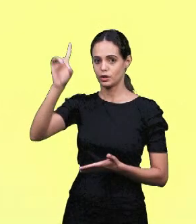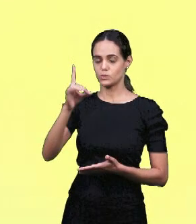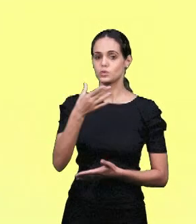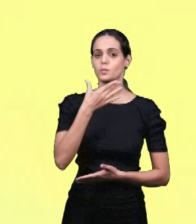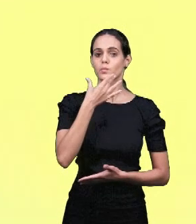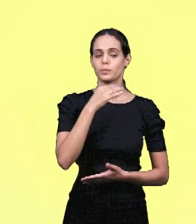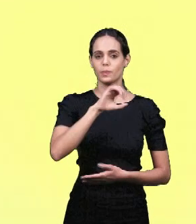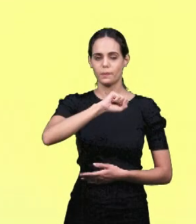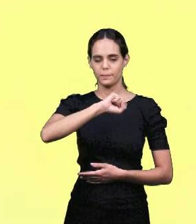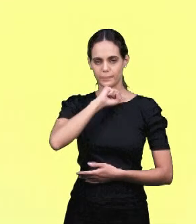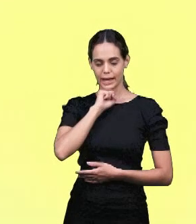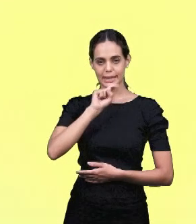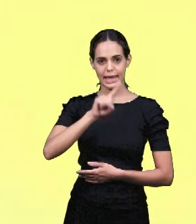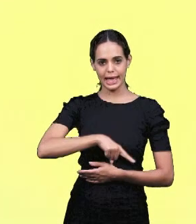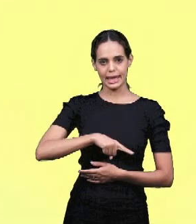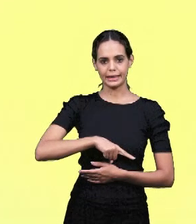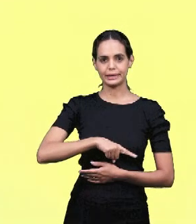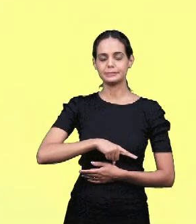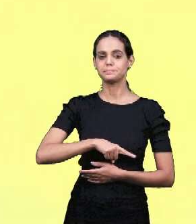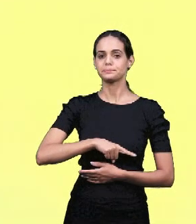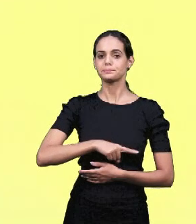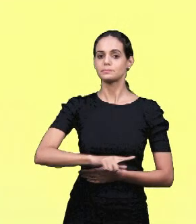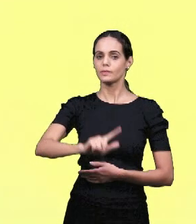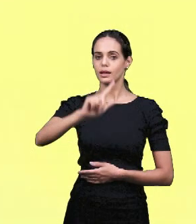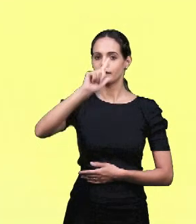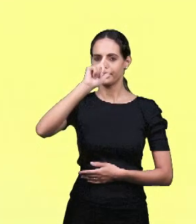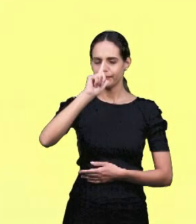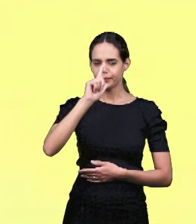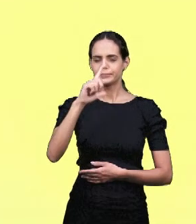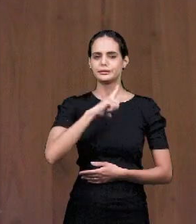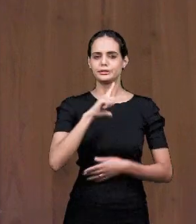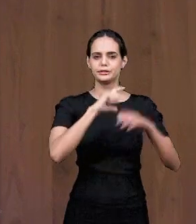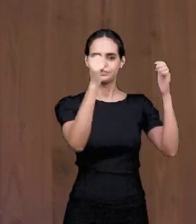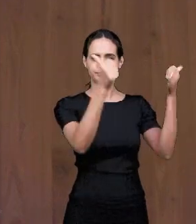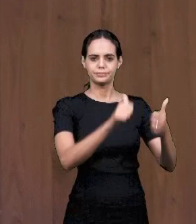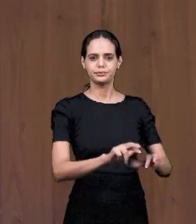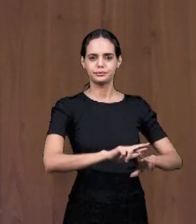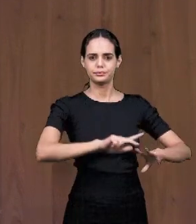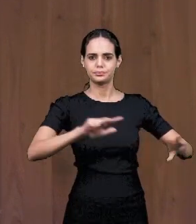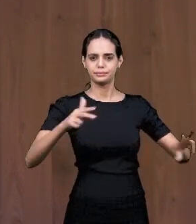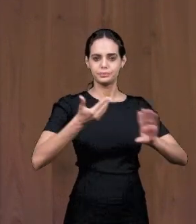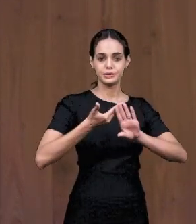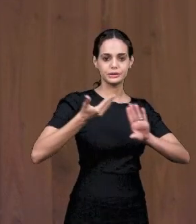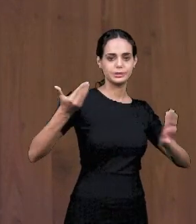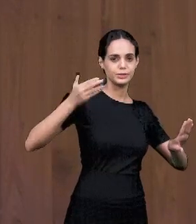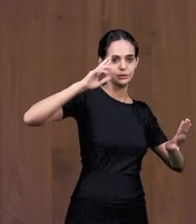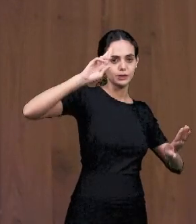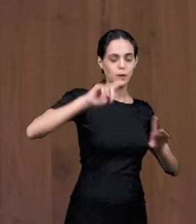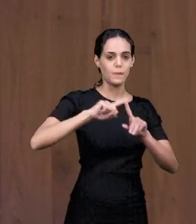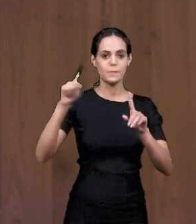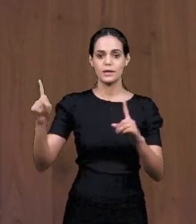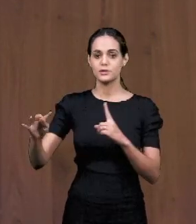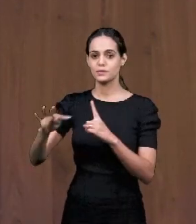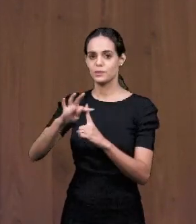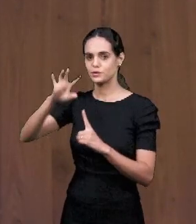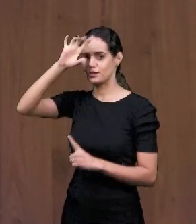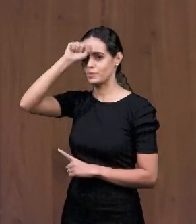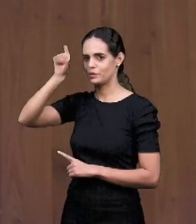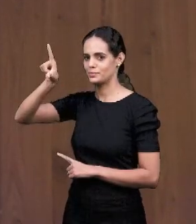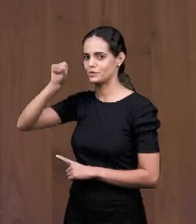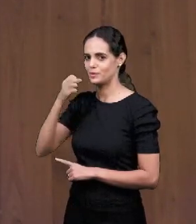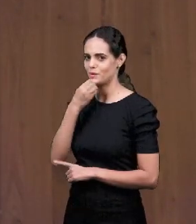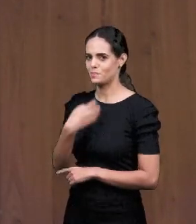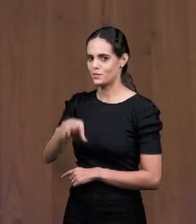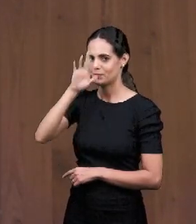grec. Les Grecs avaient beaucoup de dieux. Ils vivaient loin, éloignés du Seigneur. Et Timothée a appris et a fait le